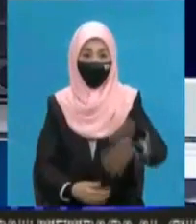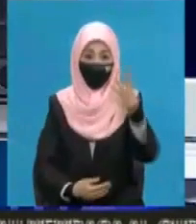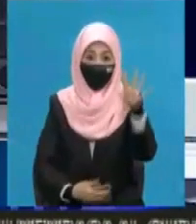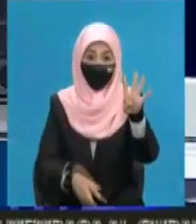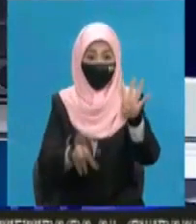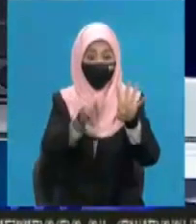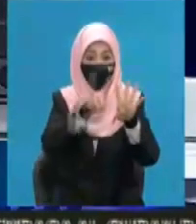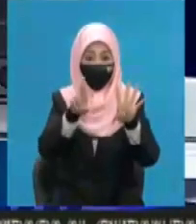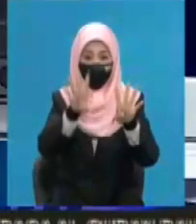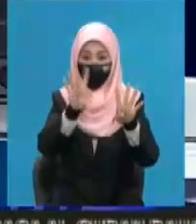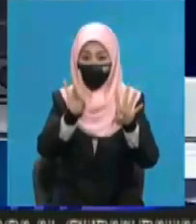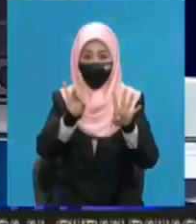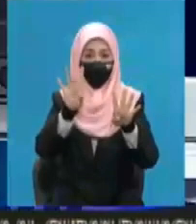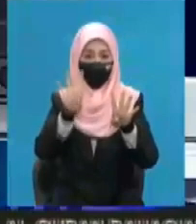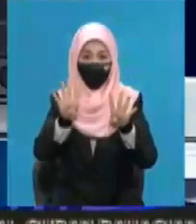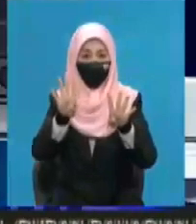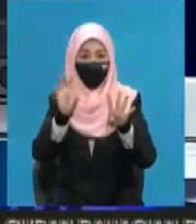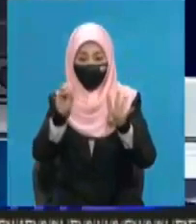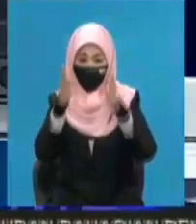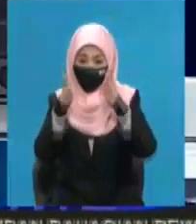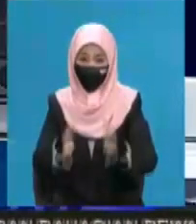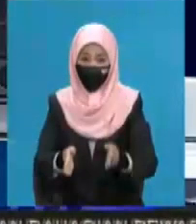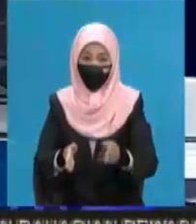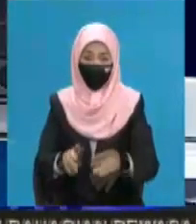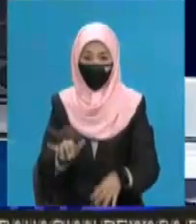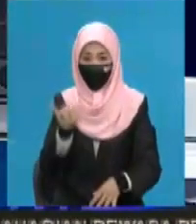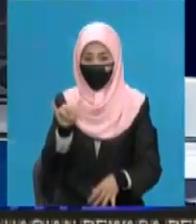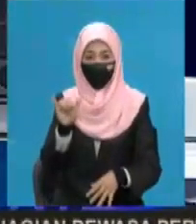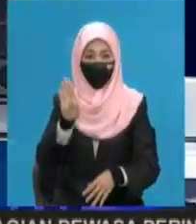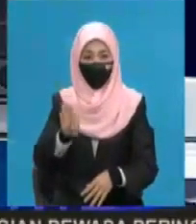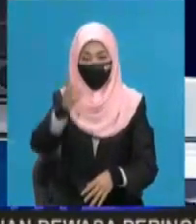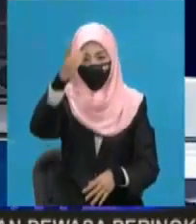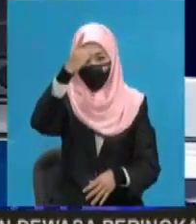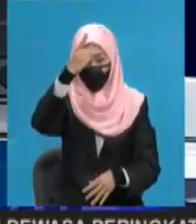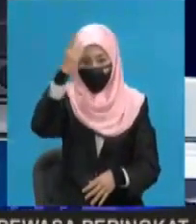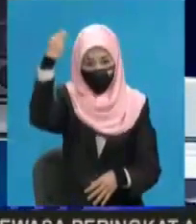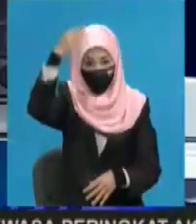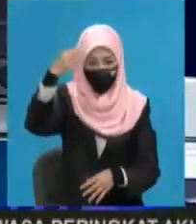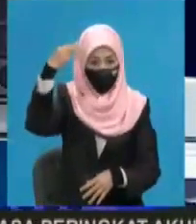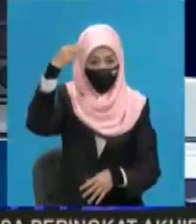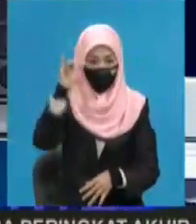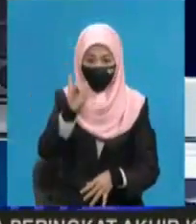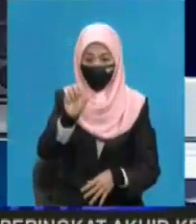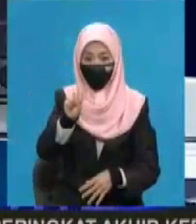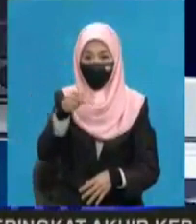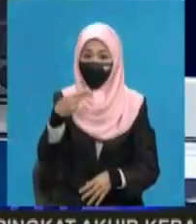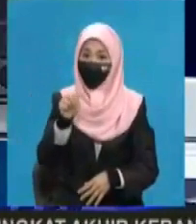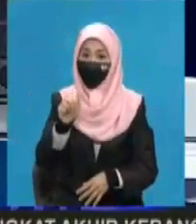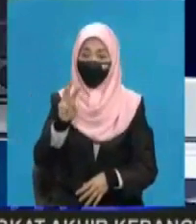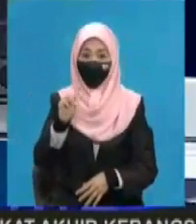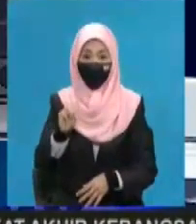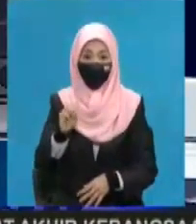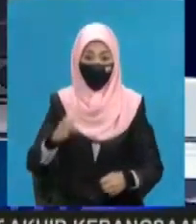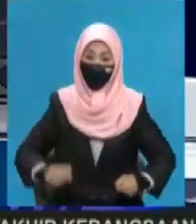14.000 840 orang yang berhormat Datuk Sri Setya Doktor Haji awal Muhammad Hisyam bin Haji Jafar